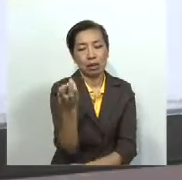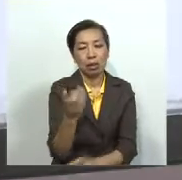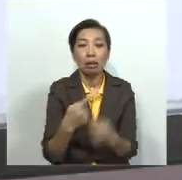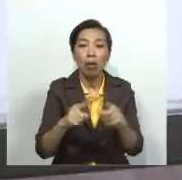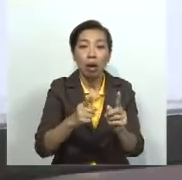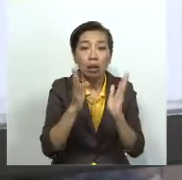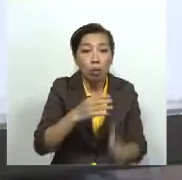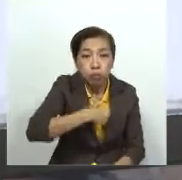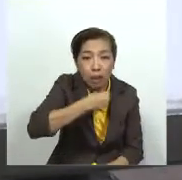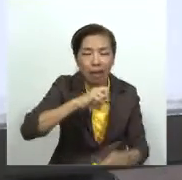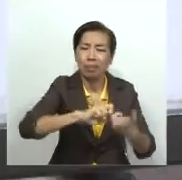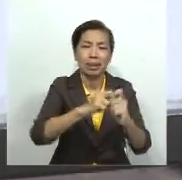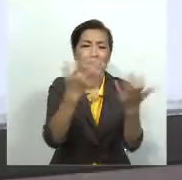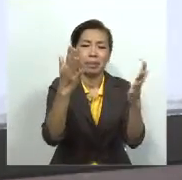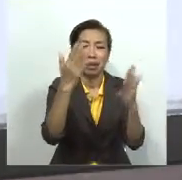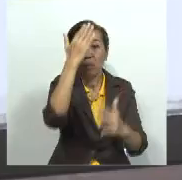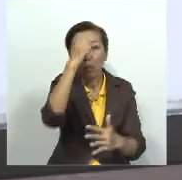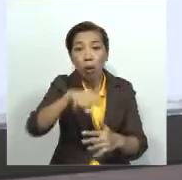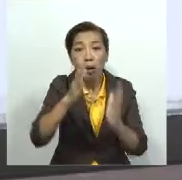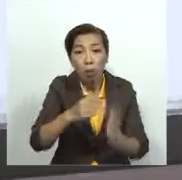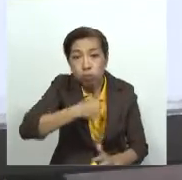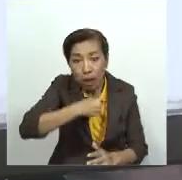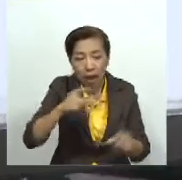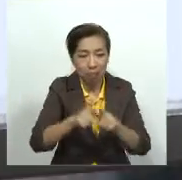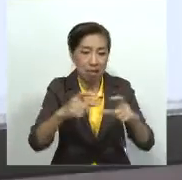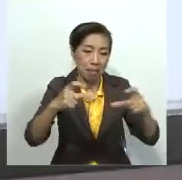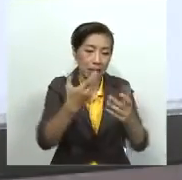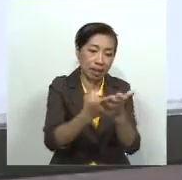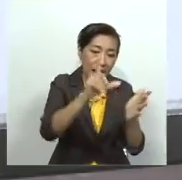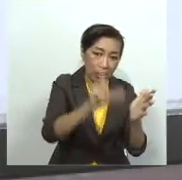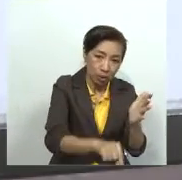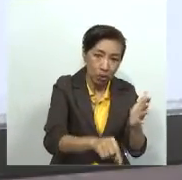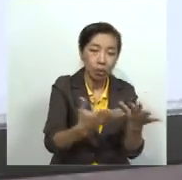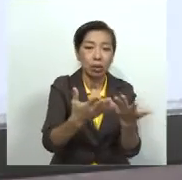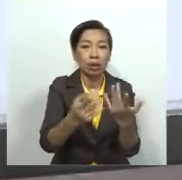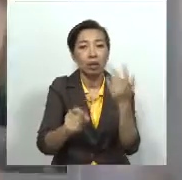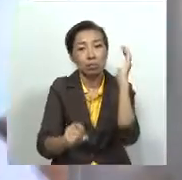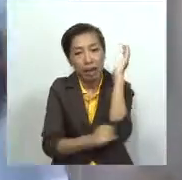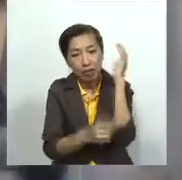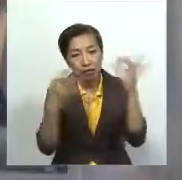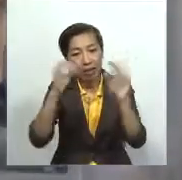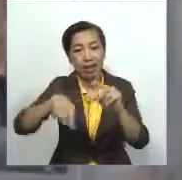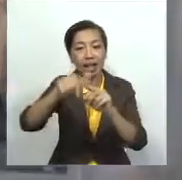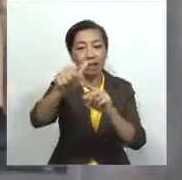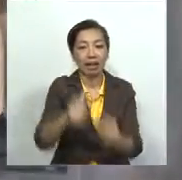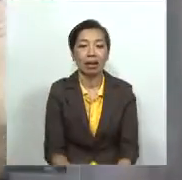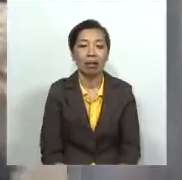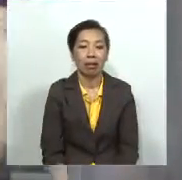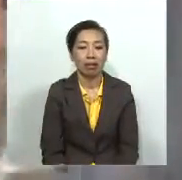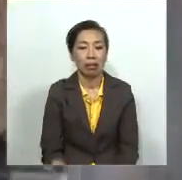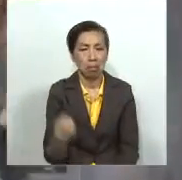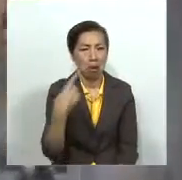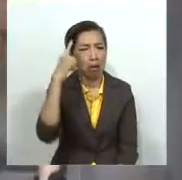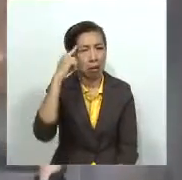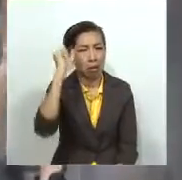แก่ๆก็ไม่ค่อยเท่าไหร่หรอกก็มีบัตรฟรีมีบัตรอะไรอย่างเงี้ยมันก็ช่วยเขาได ้รถมันไม่ค่อยพอมั้งค